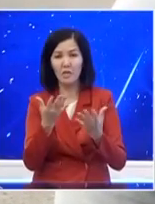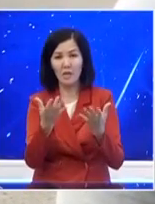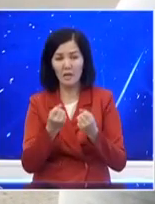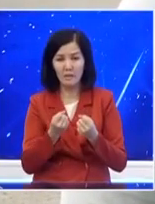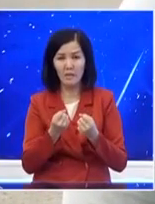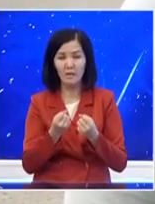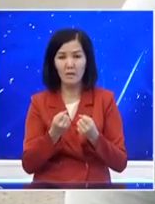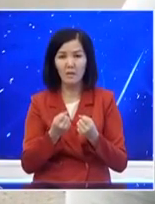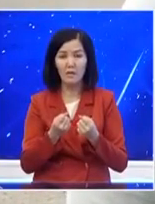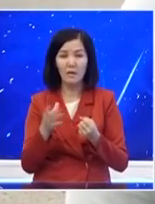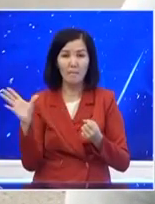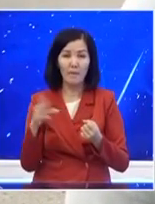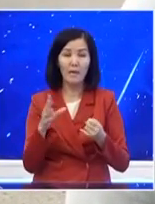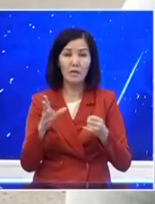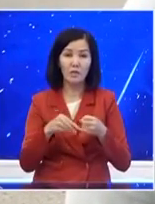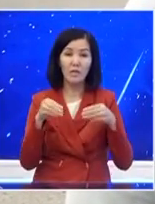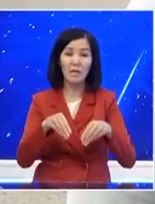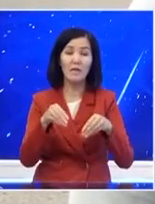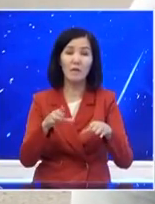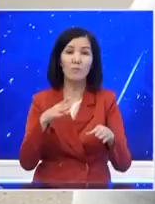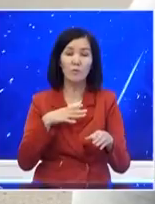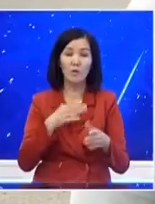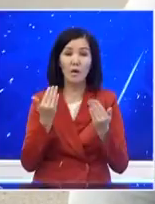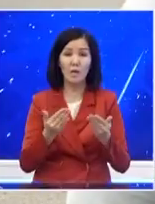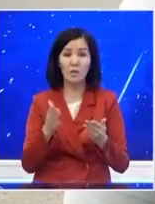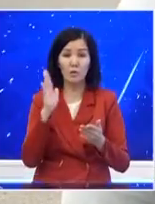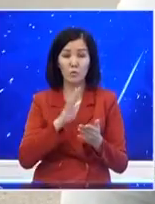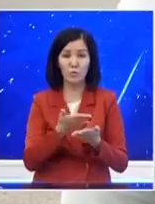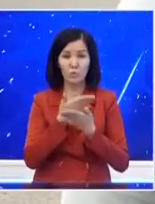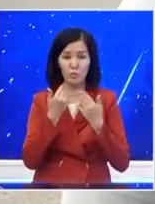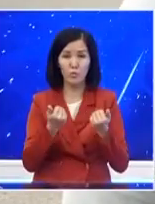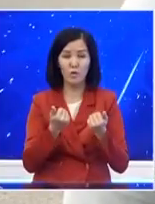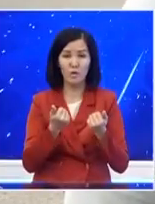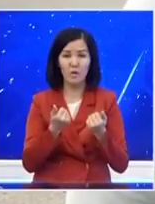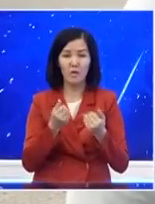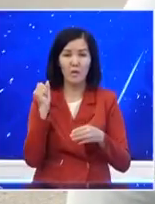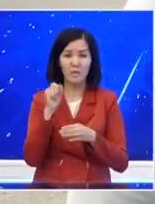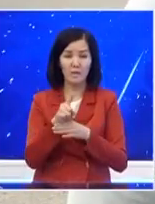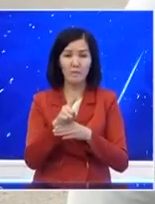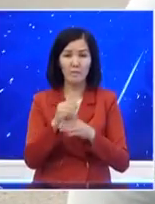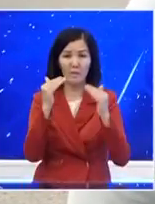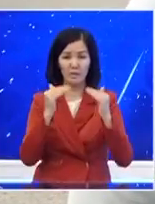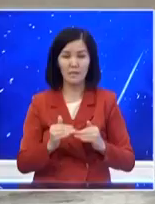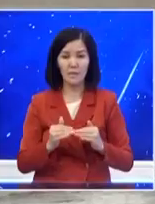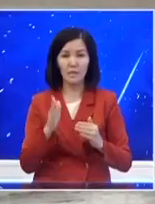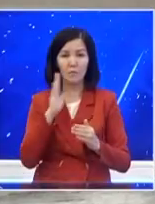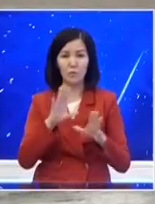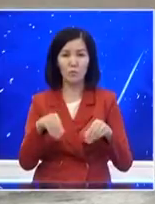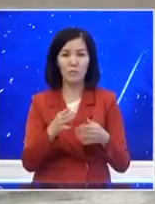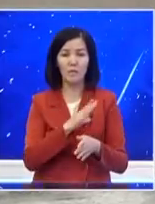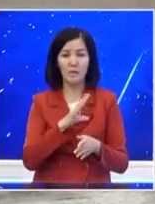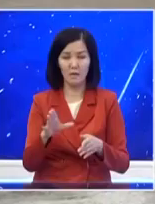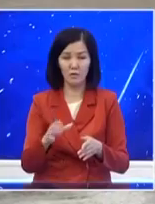бәріне жеріне егіп қойдық. Енді қазір су алатын уақытта біздің заявкаларын қысқартып, суларын бермей отыр. Мұндай